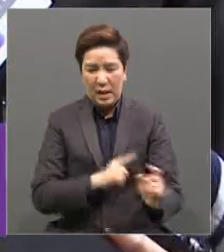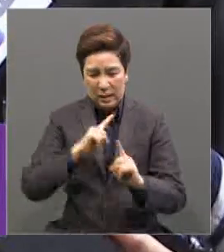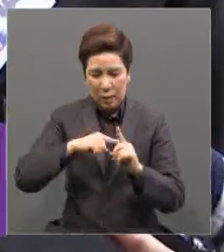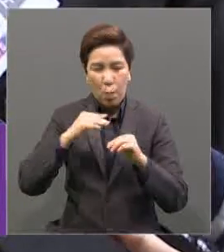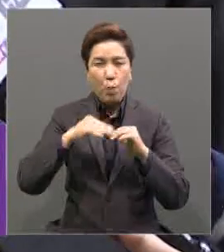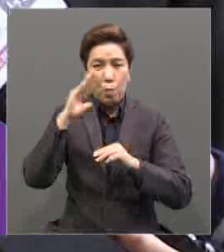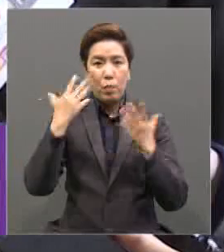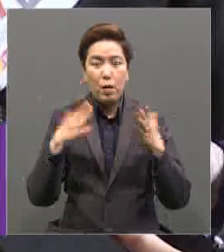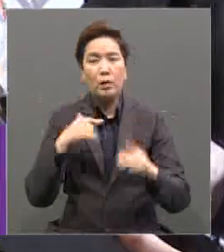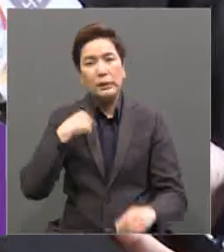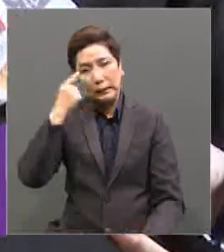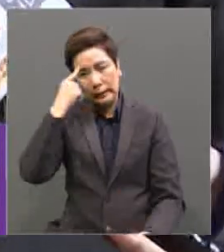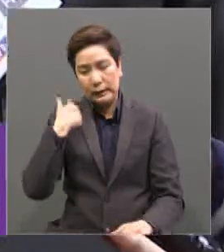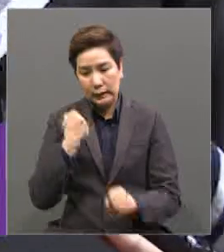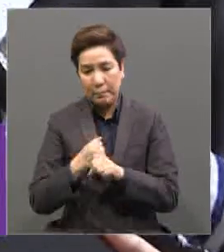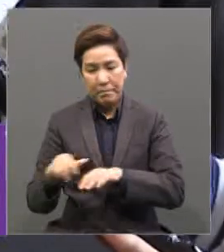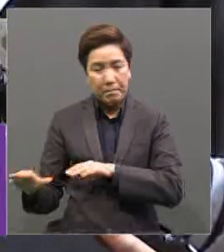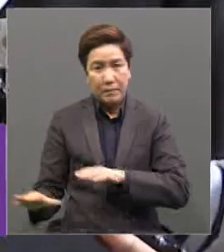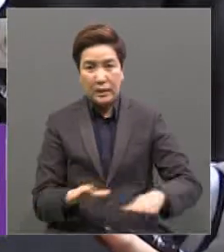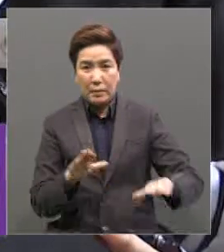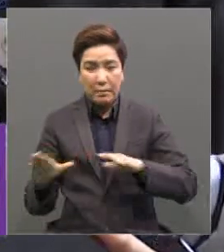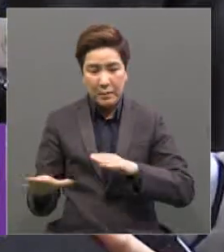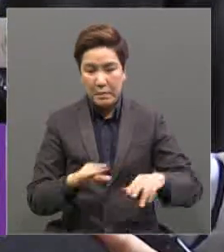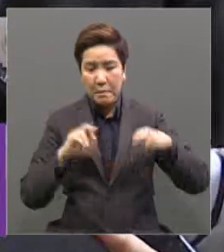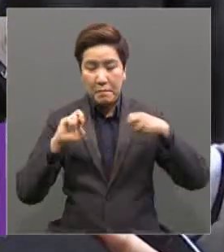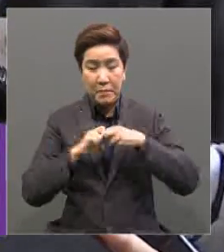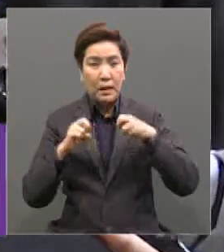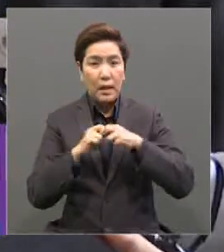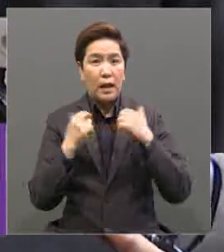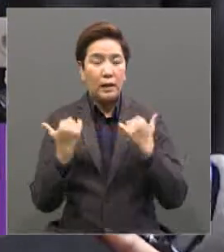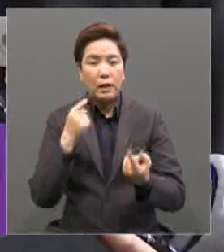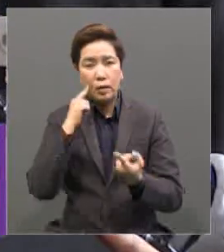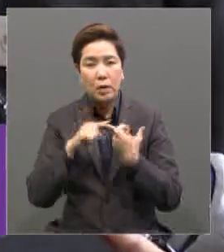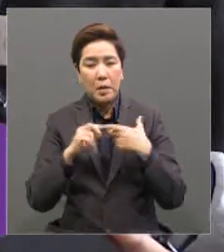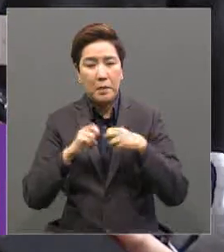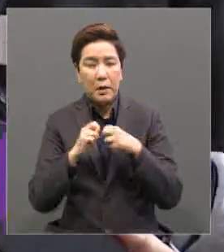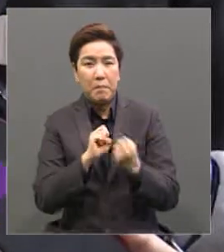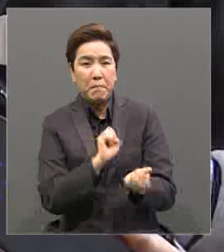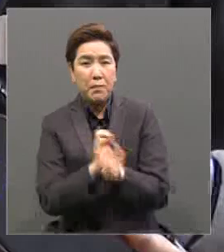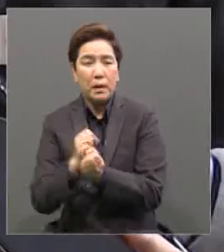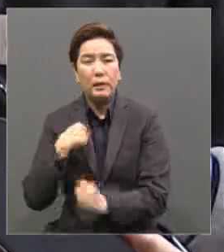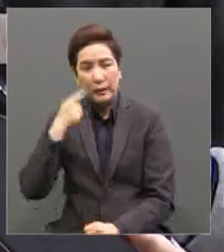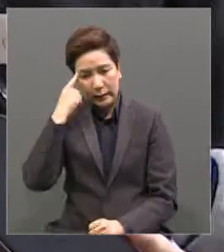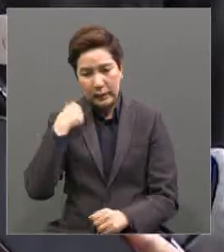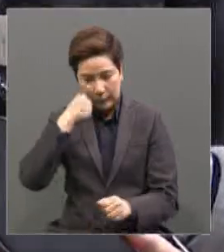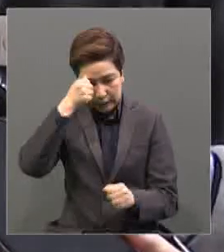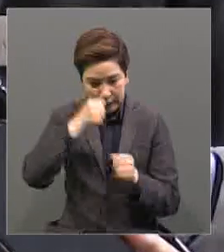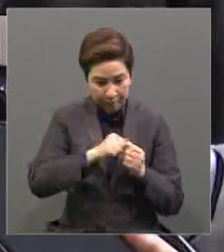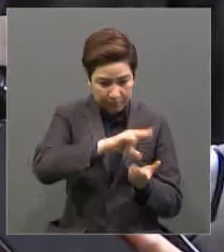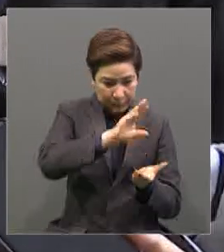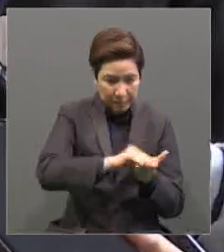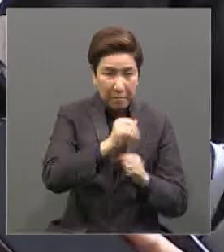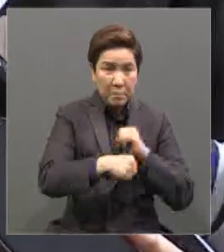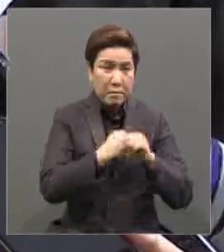จแล้วนะครับคิดว่าเรามีการตัดเตรียมและปัญหาต่างๆที่มันน่าจะเกิดขึ้นเนี่ยนะครับเราได้ถอดบทเรียน